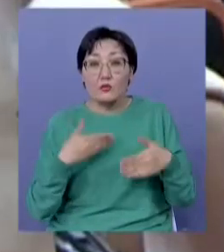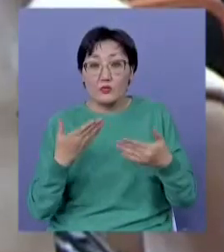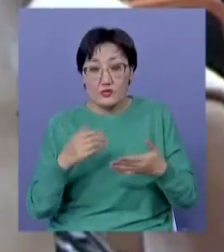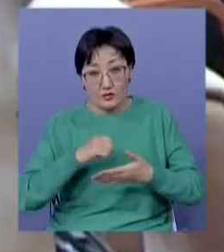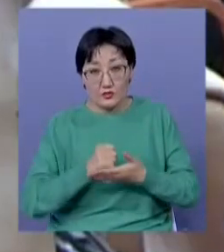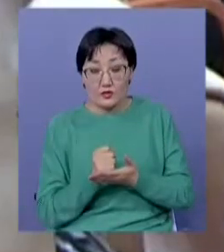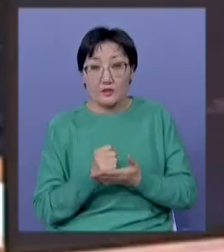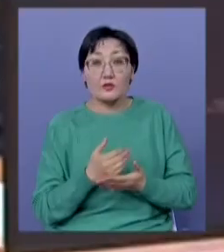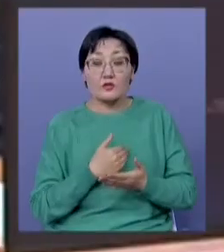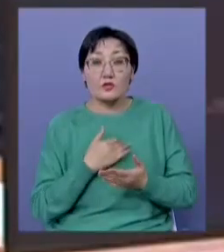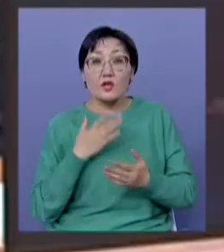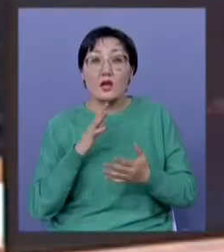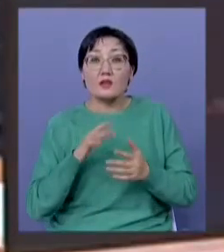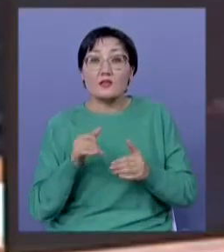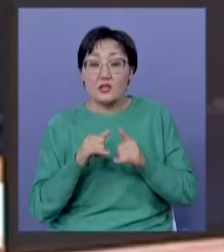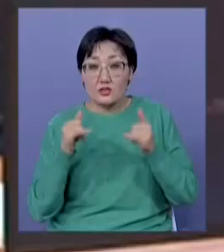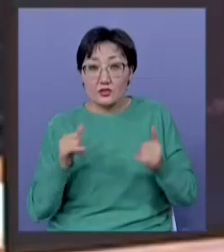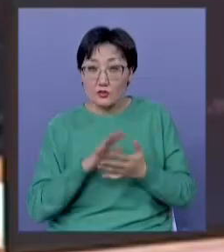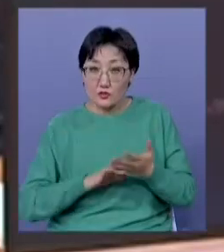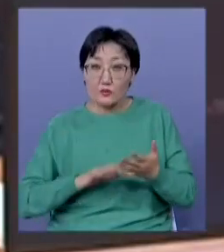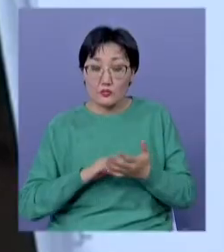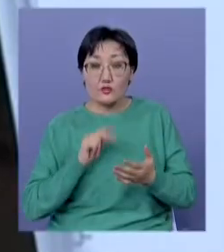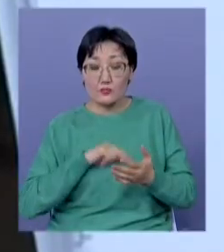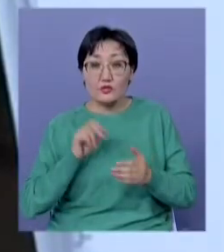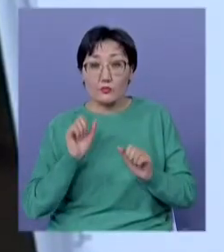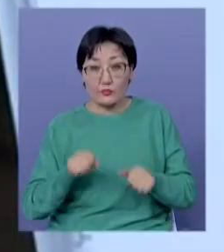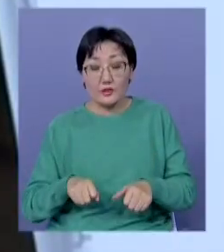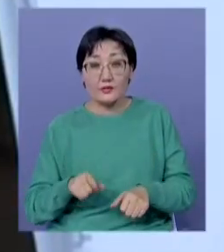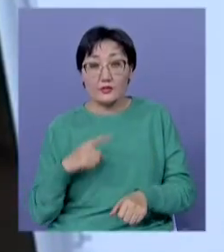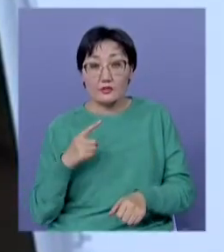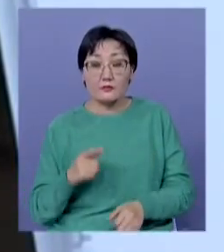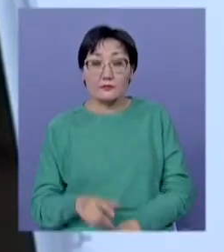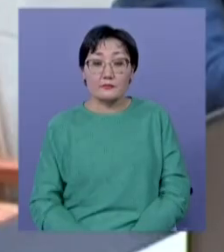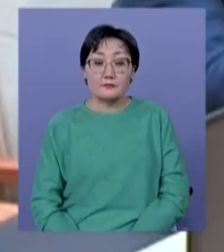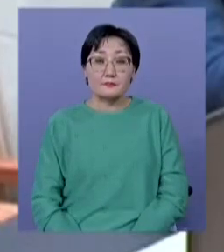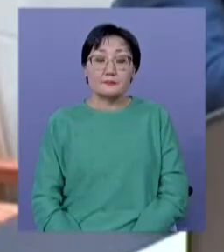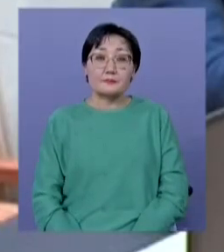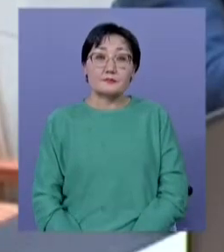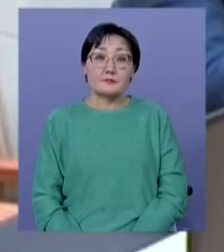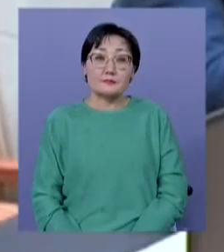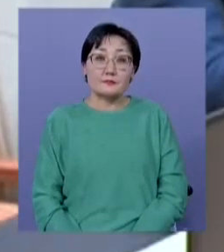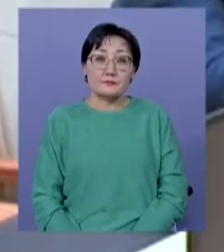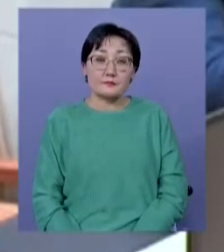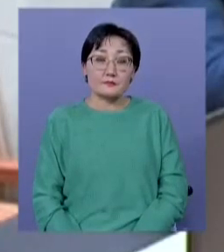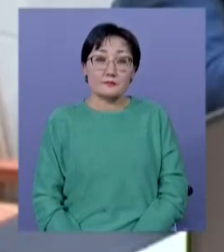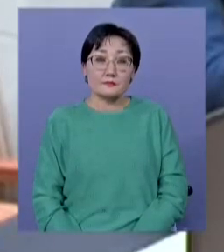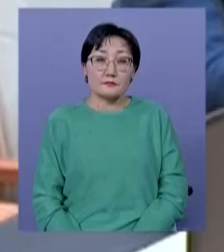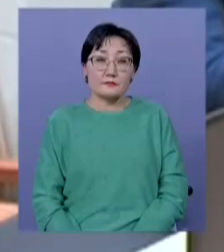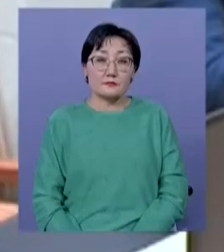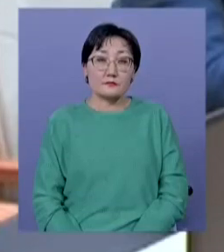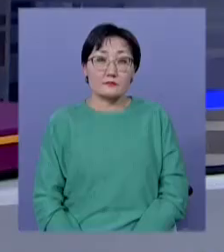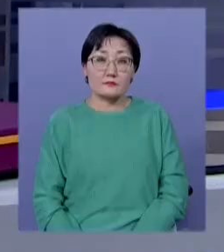енсін дегенді жеткізді. Кейін оны жетілдіріп, әрі қарай жұмыс істеуге болады деп санайды депутат. Сұлтан Нысанбек, Нұрлан Өтеген, Алматы телеарнасы, Нұрсұлтан қаласынан.